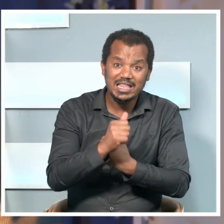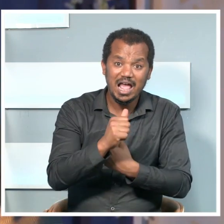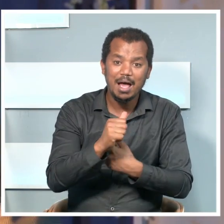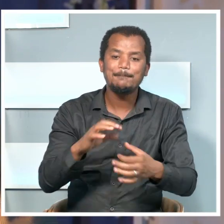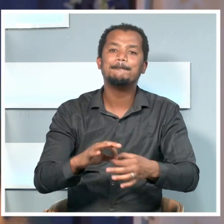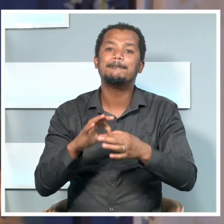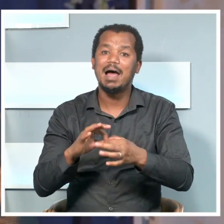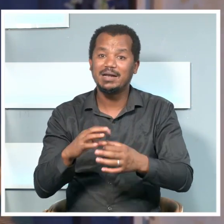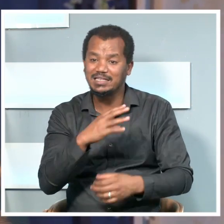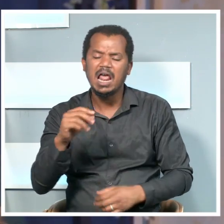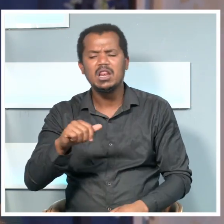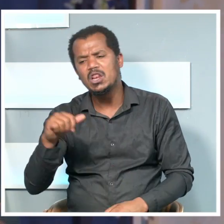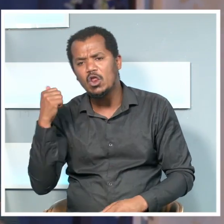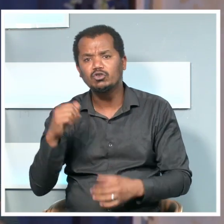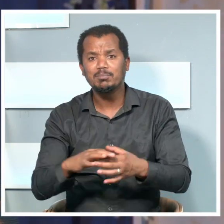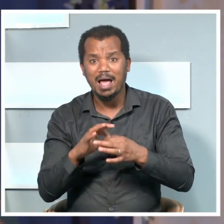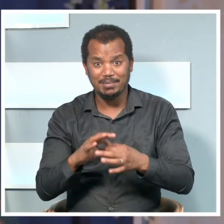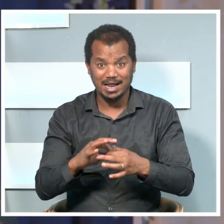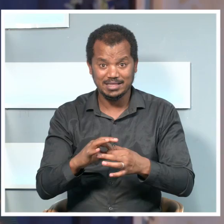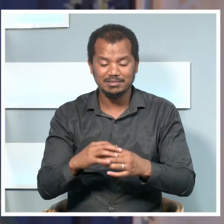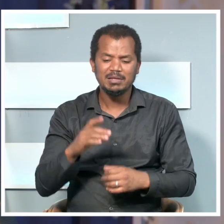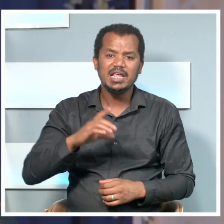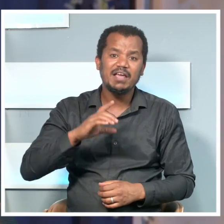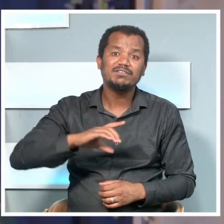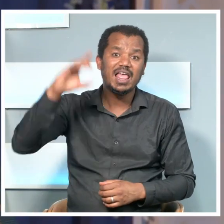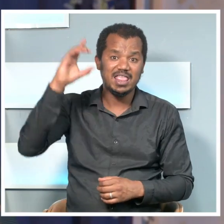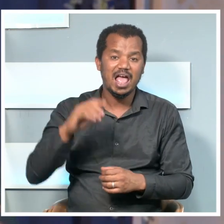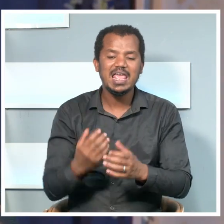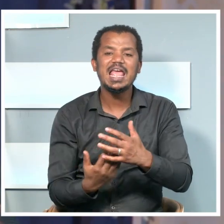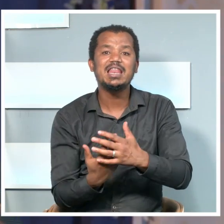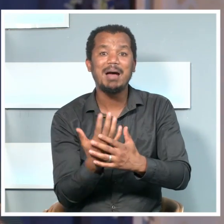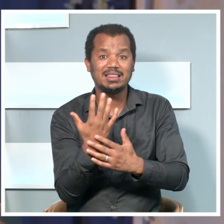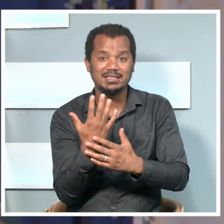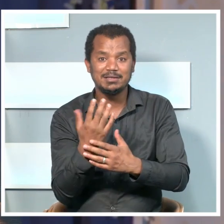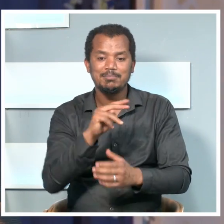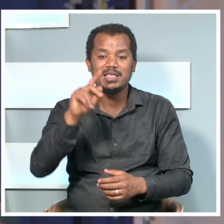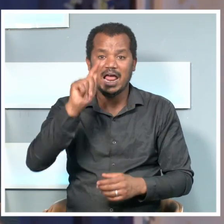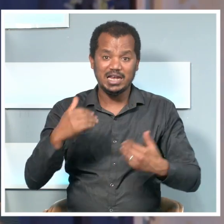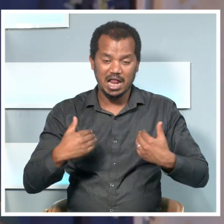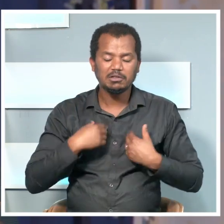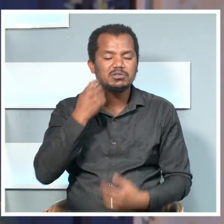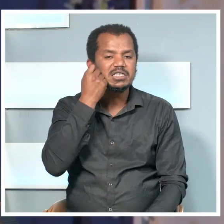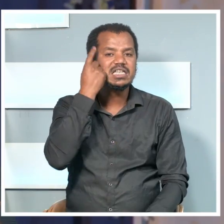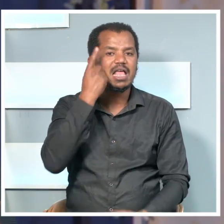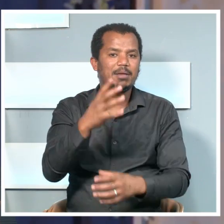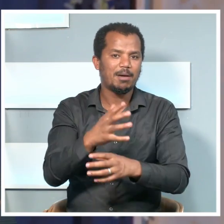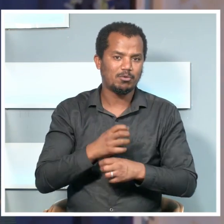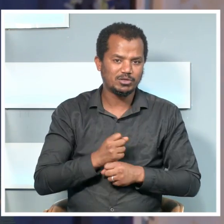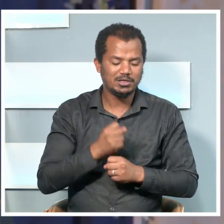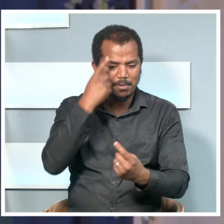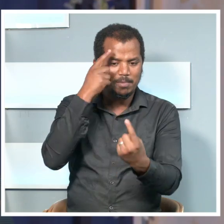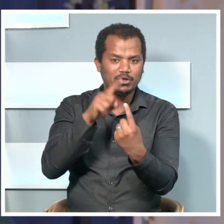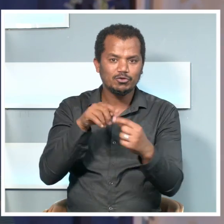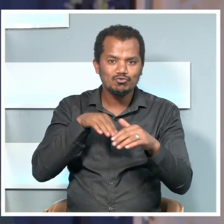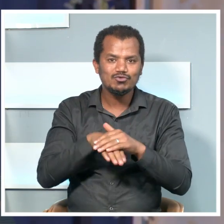የአካል ጉዳተኛ ማህበራትና ሌሎችም ማህበራት ከፍተኛ የልማት ሚና እንዳላቸው ግንዛቤ በመውሰድ በእቅዱ